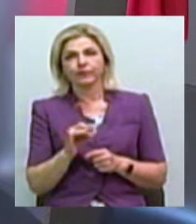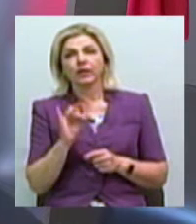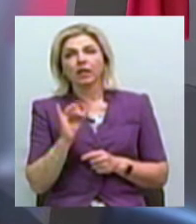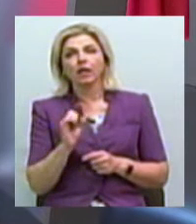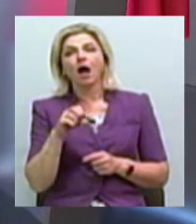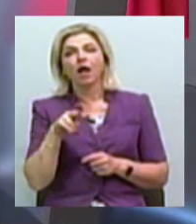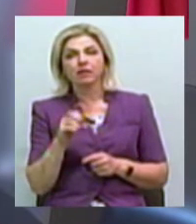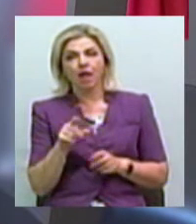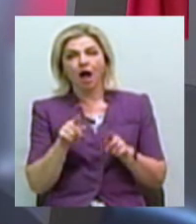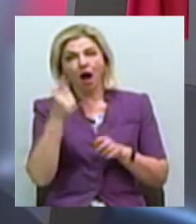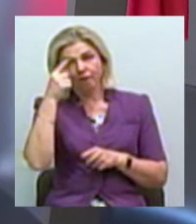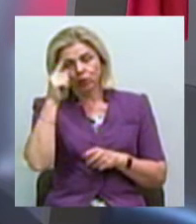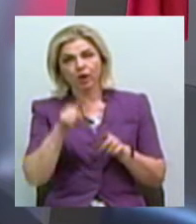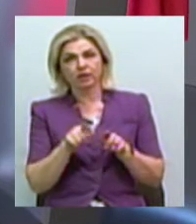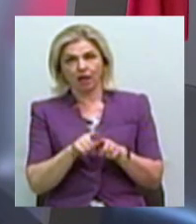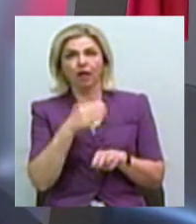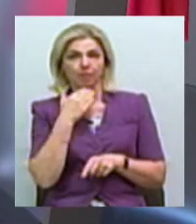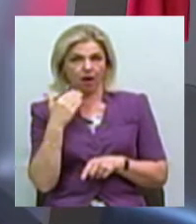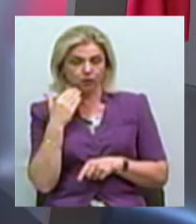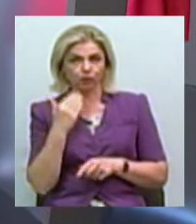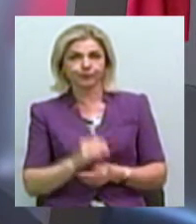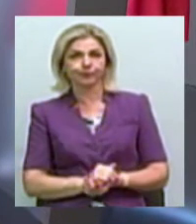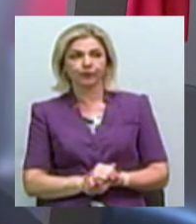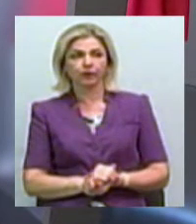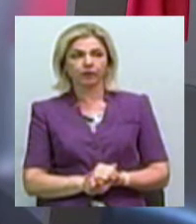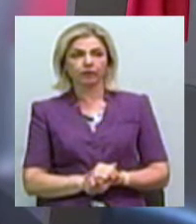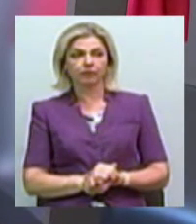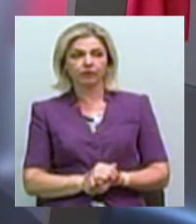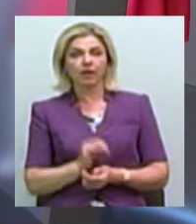авторів таких чимало. І дійсно, часто